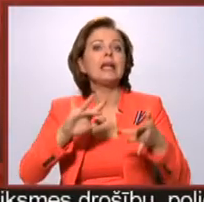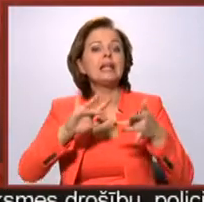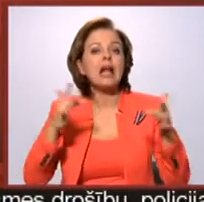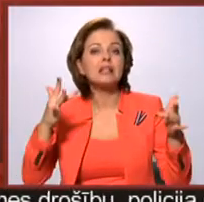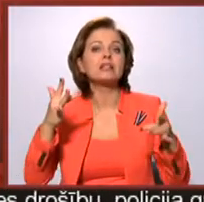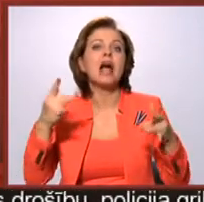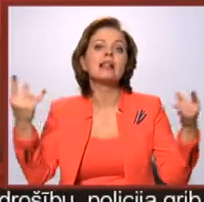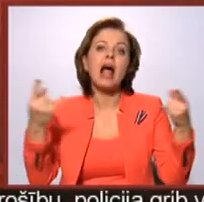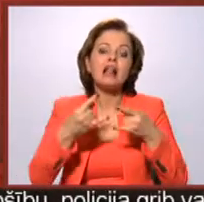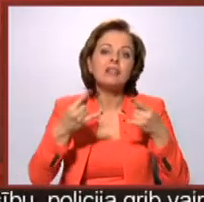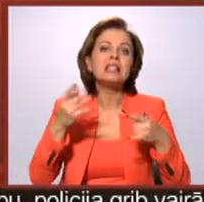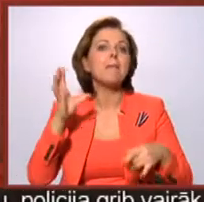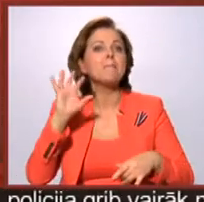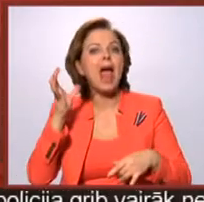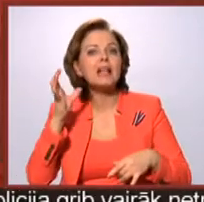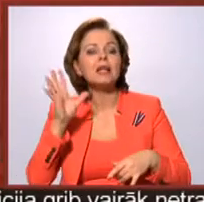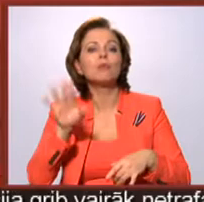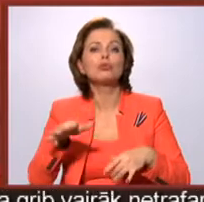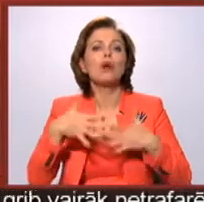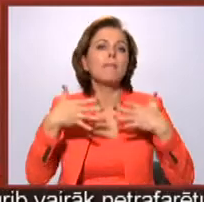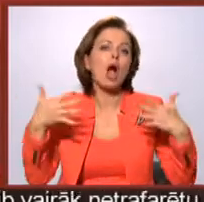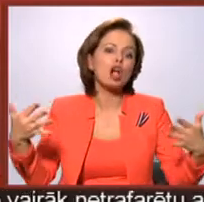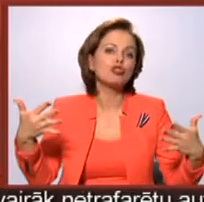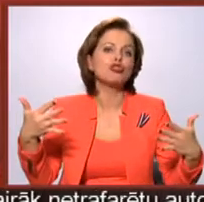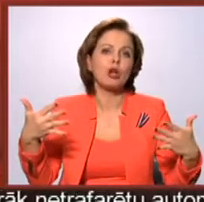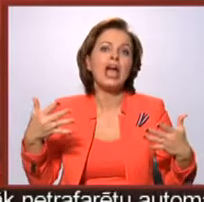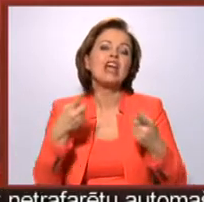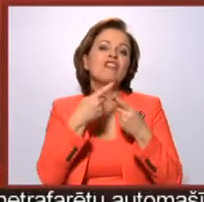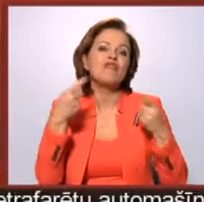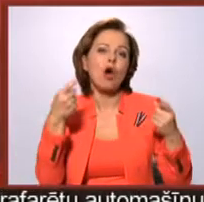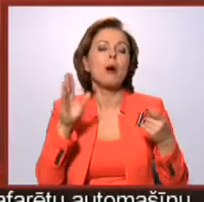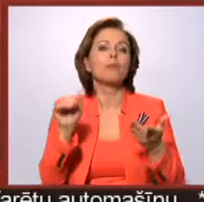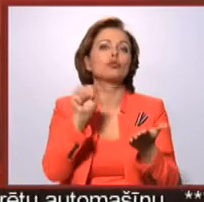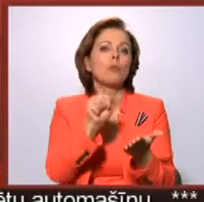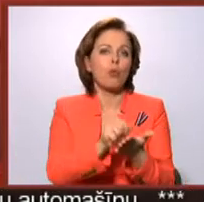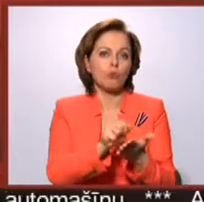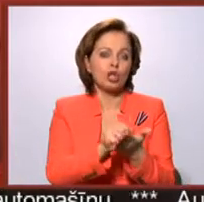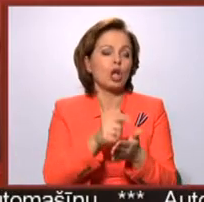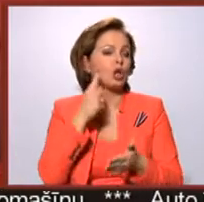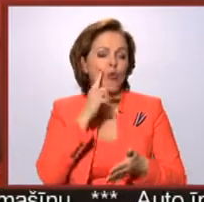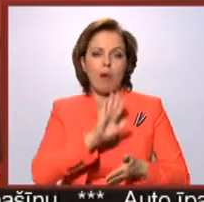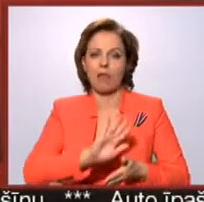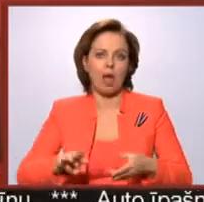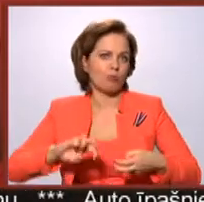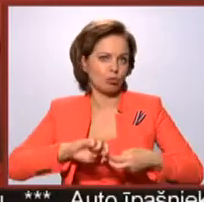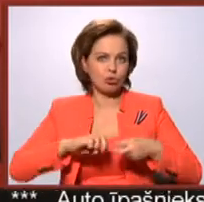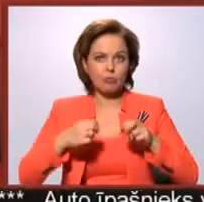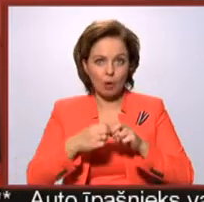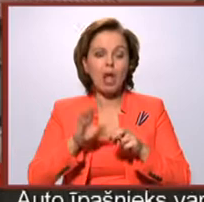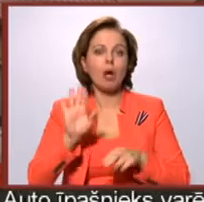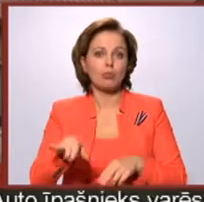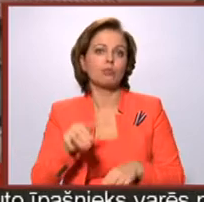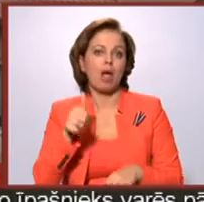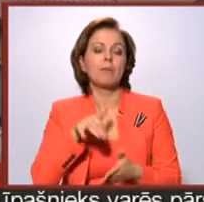atsaucīgi, un arī tur būs plaša informācija publicēta, tā kā nevajadzētu būt problēmām ar informācijas